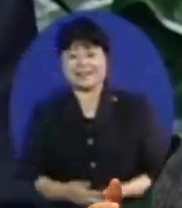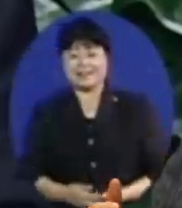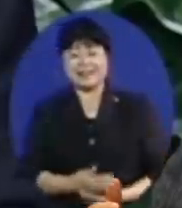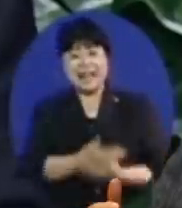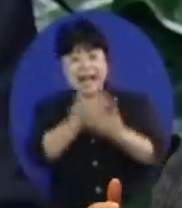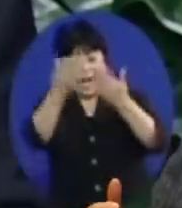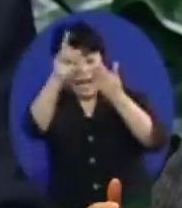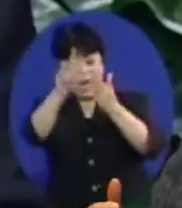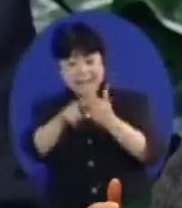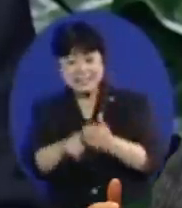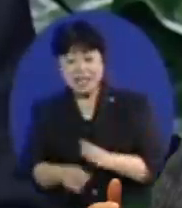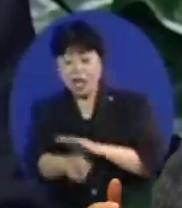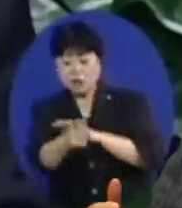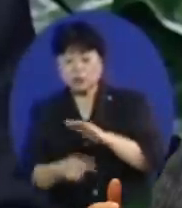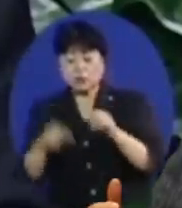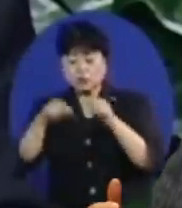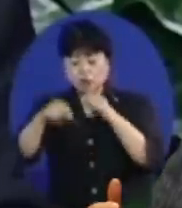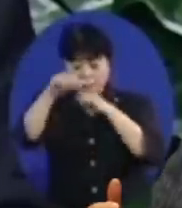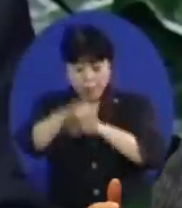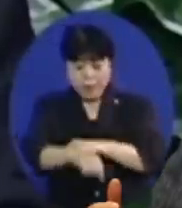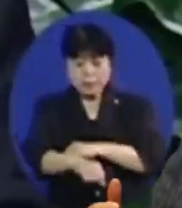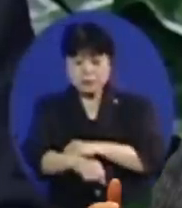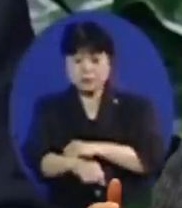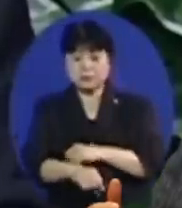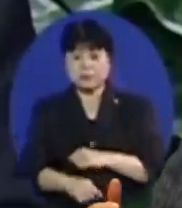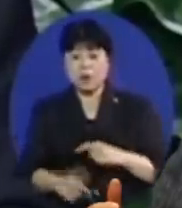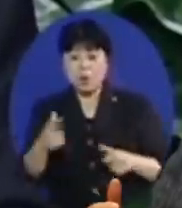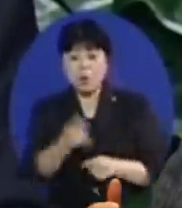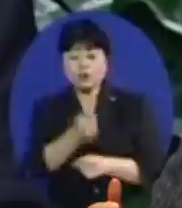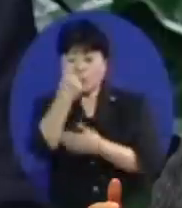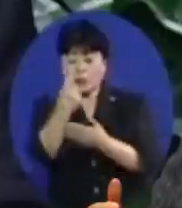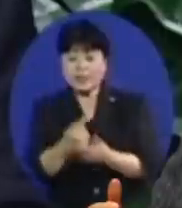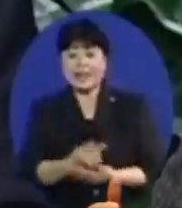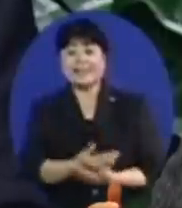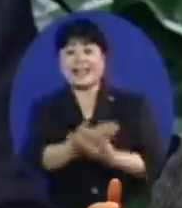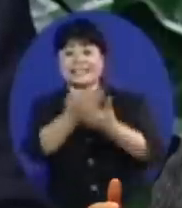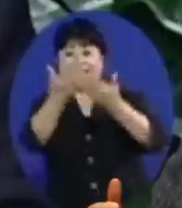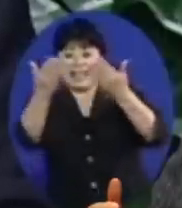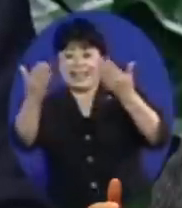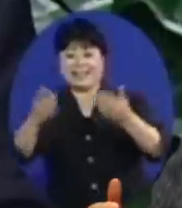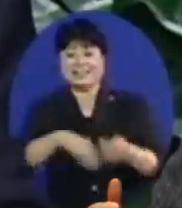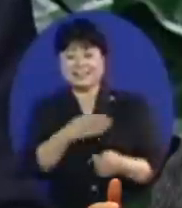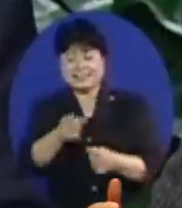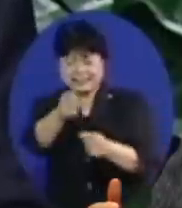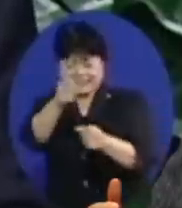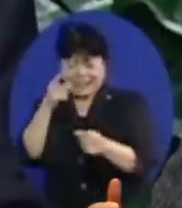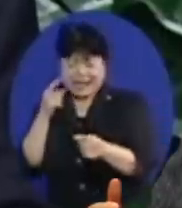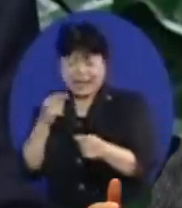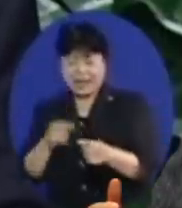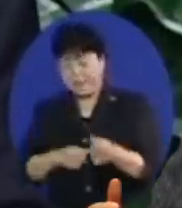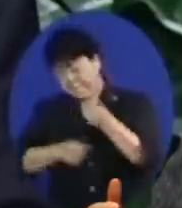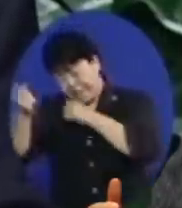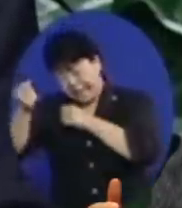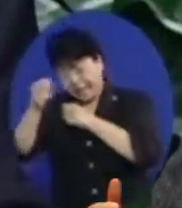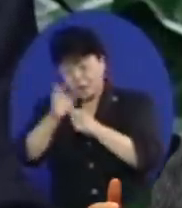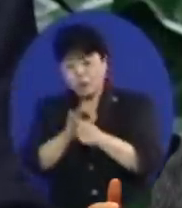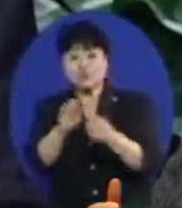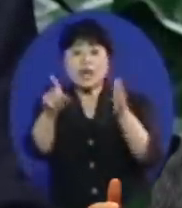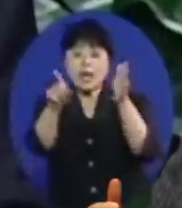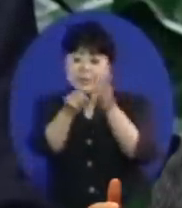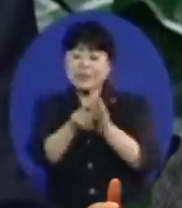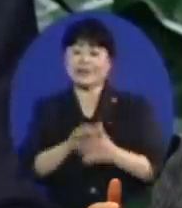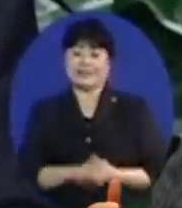대낮에 우리를 도역질하고 죽이고 멸망시키는 원수가 다가오면 낮에 흐르는 살을 피하게 해주신다고 믿어야 되는